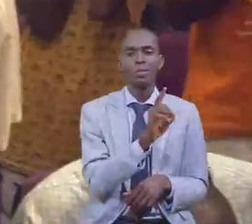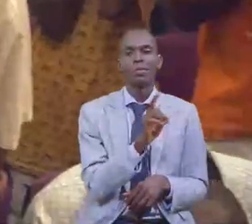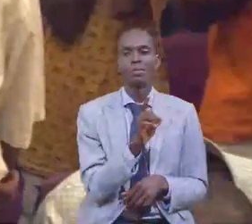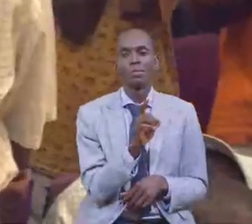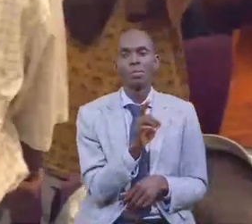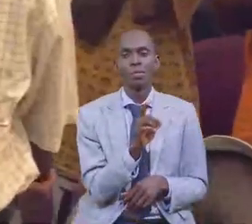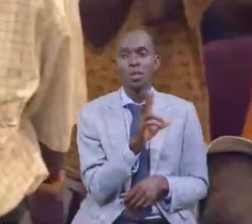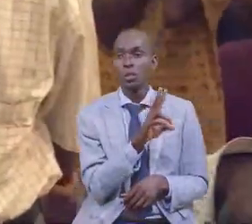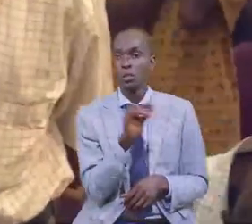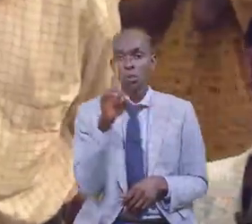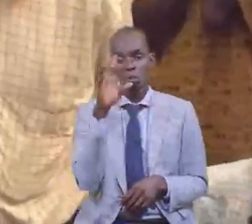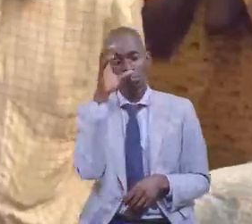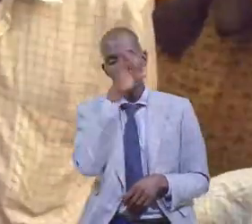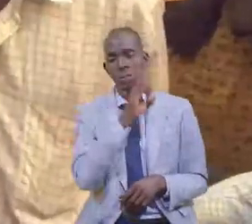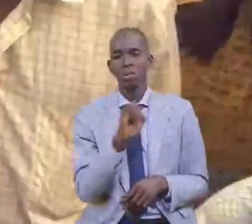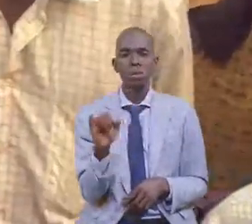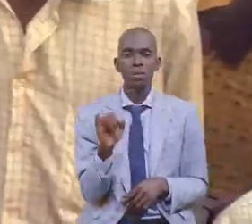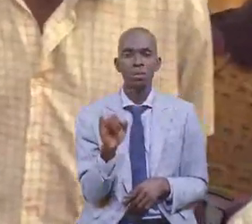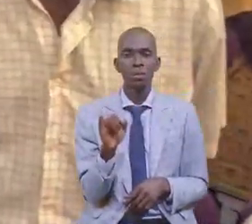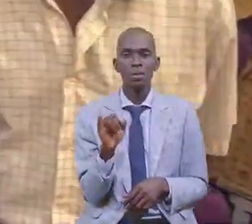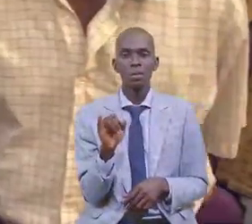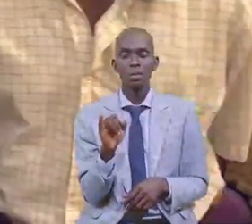monde. Pas d'exception.